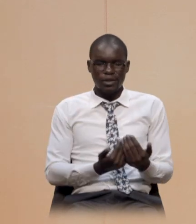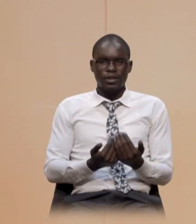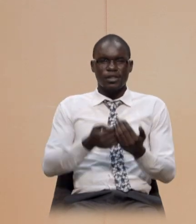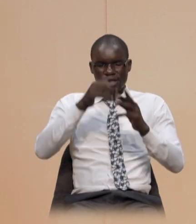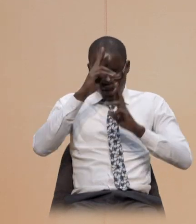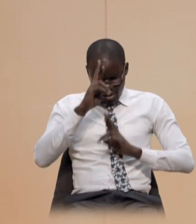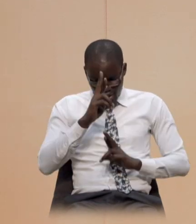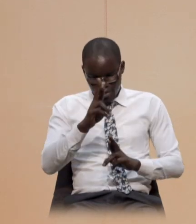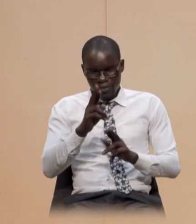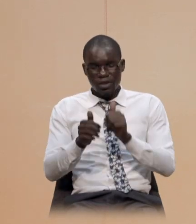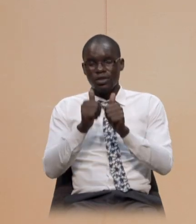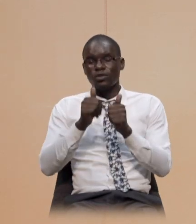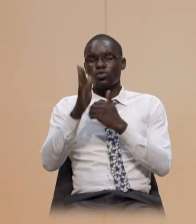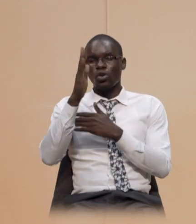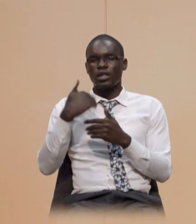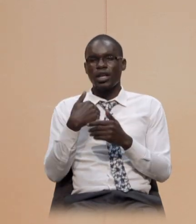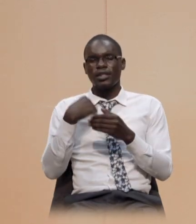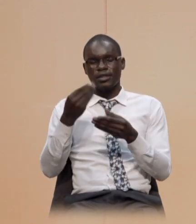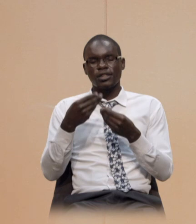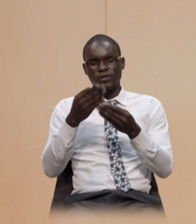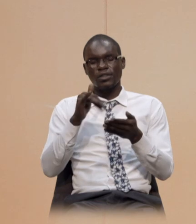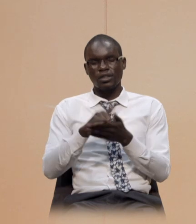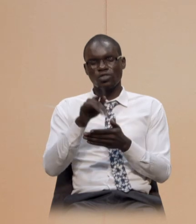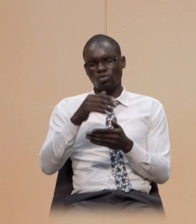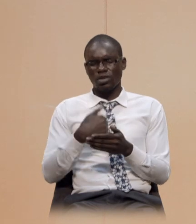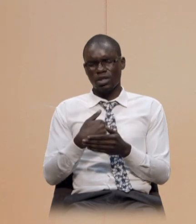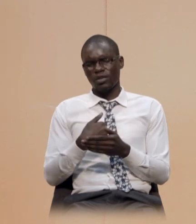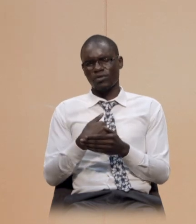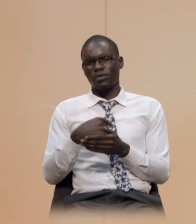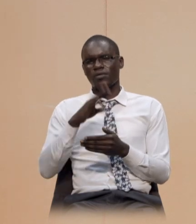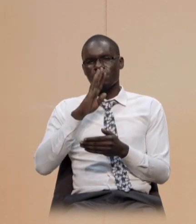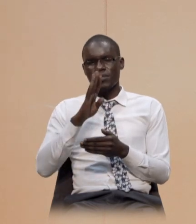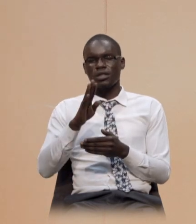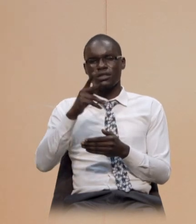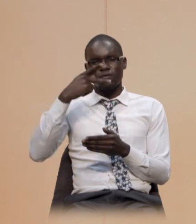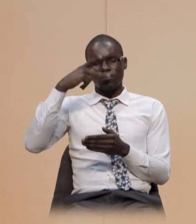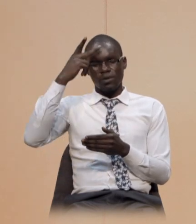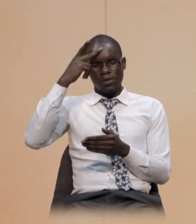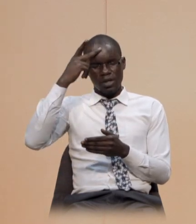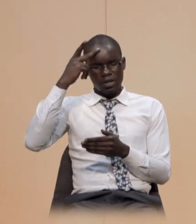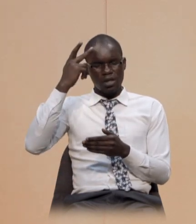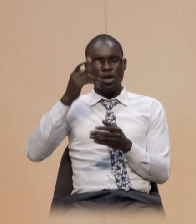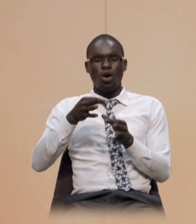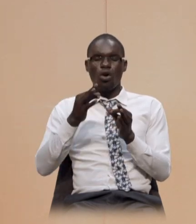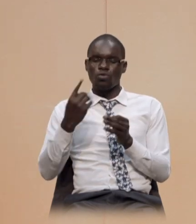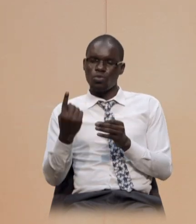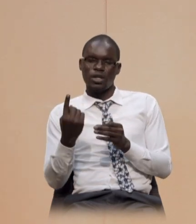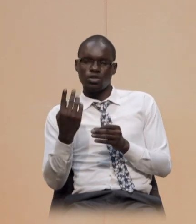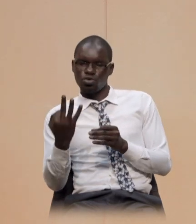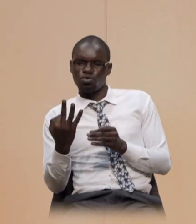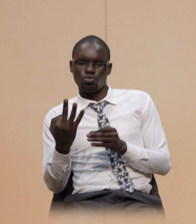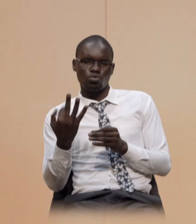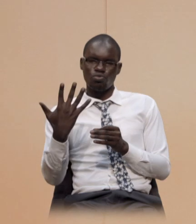gani ambayo Mungu amekupatia kwamba unaweza kuwa mzazi ya mtu moja, watu wawili,